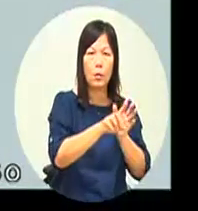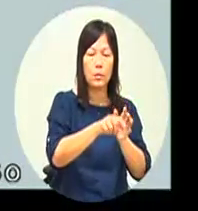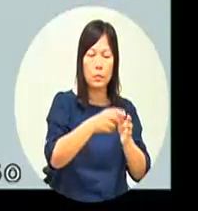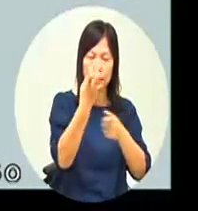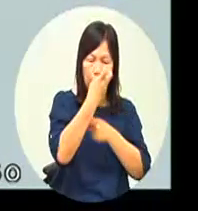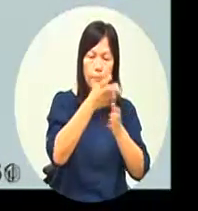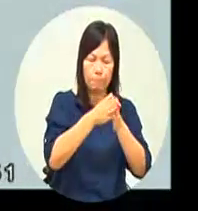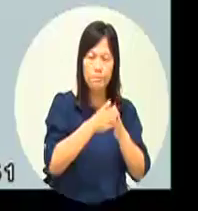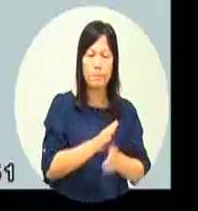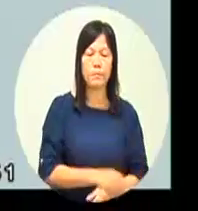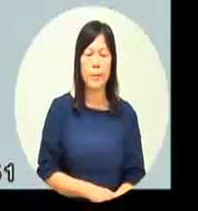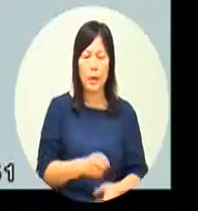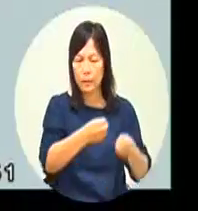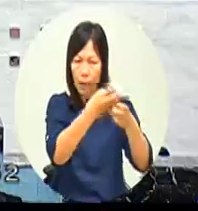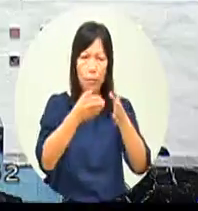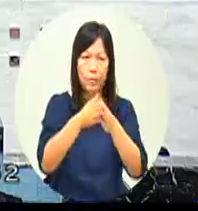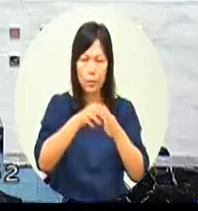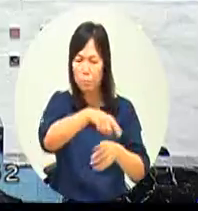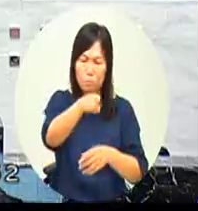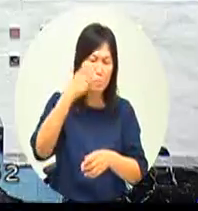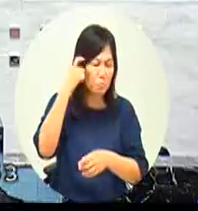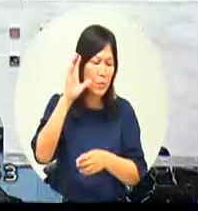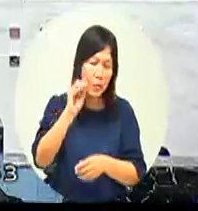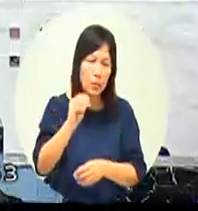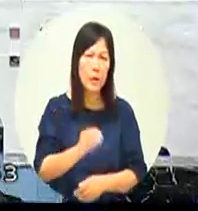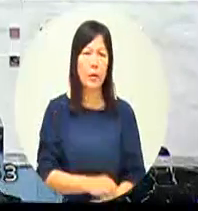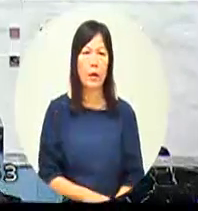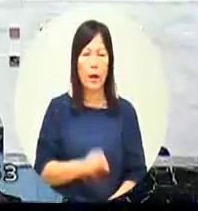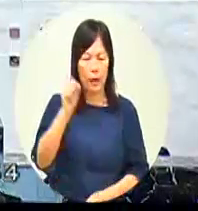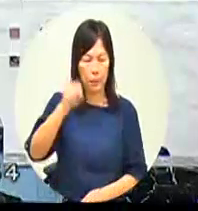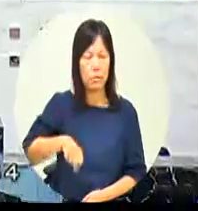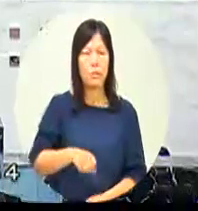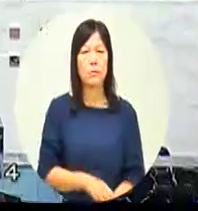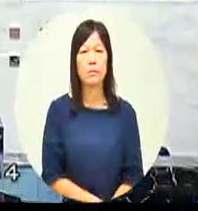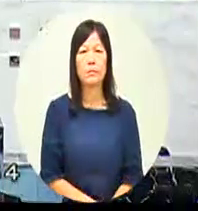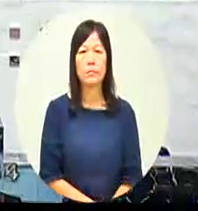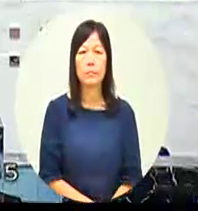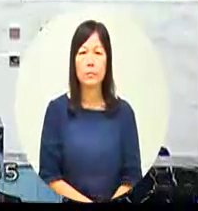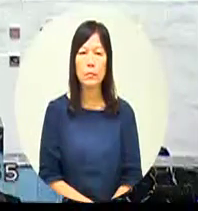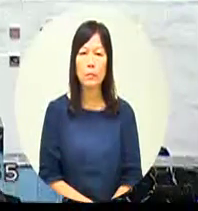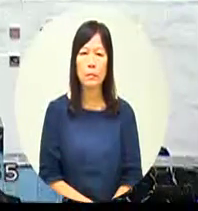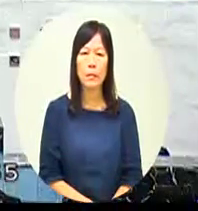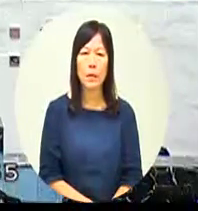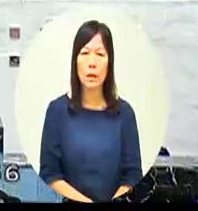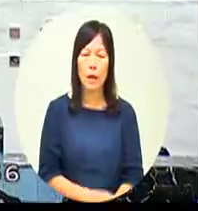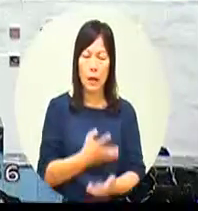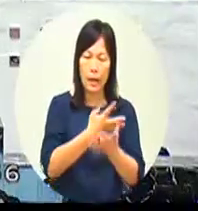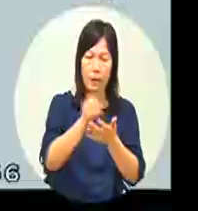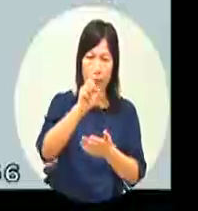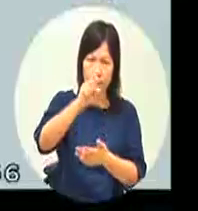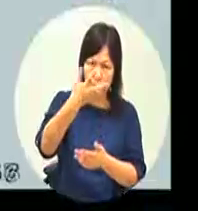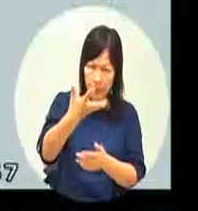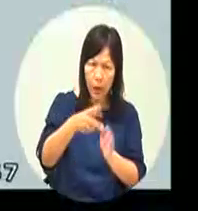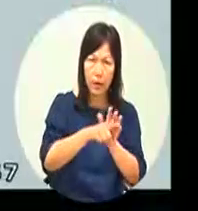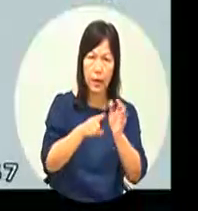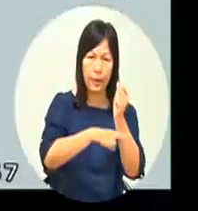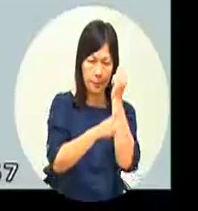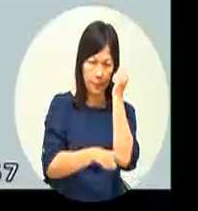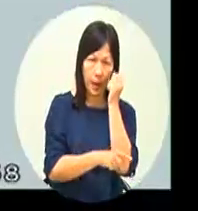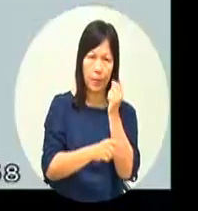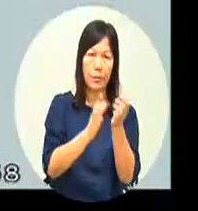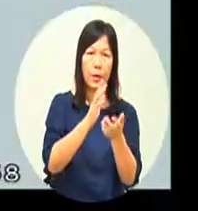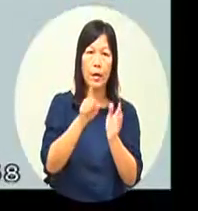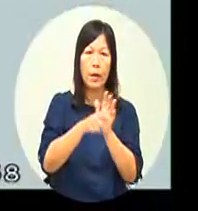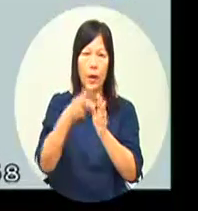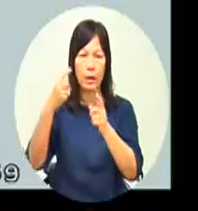请查照，请讨论。 各位同仁们意见，准予备查。 案号十八类别法规报告机关高